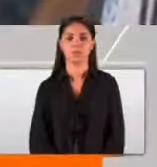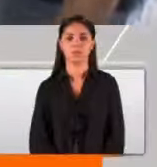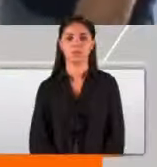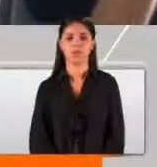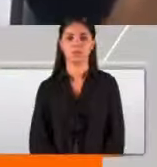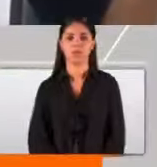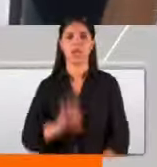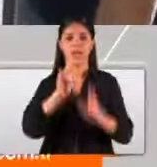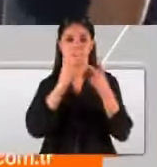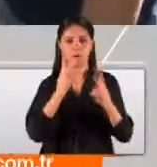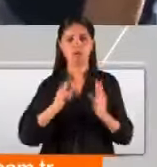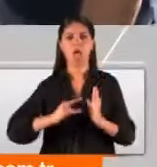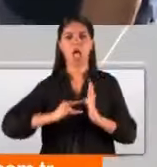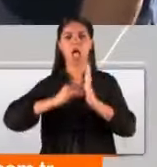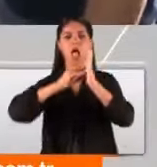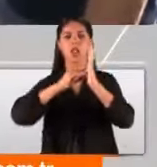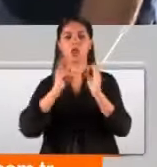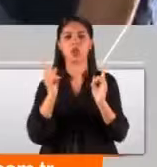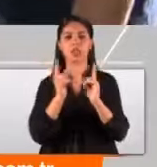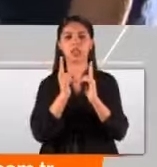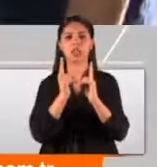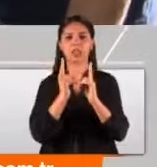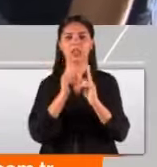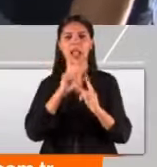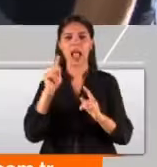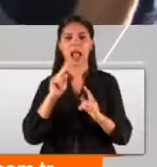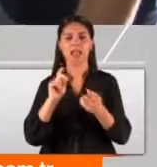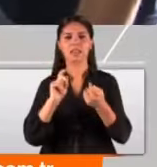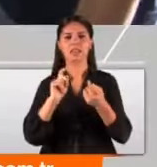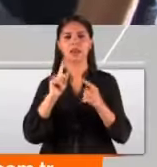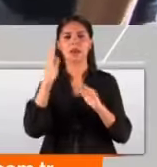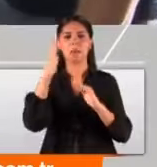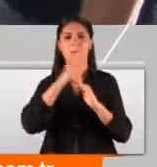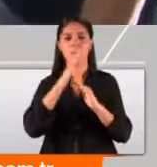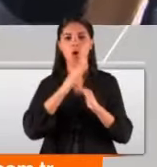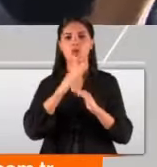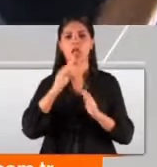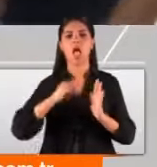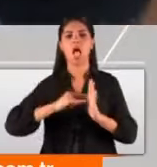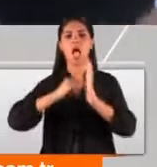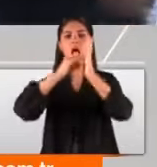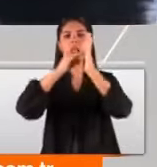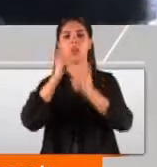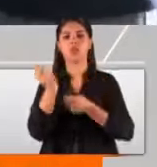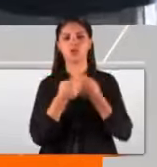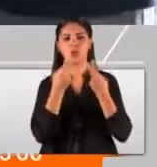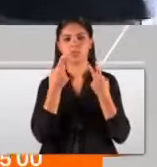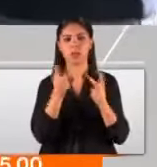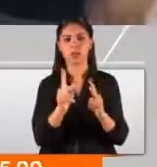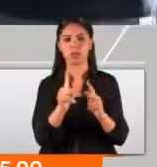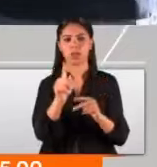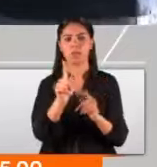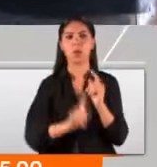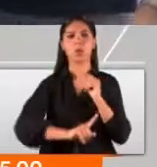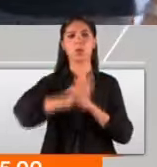Kapı açıkken asansörün kısa devre yaptırıp kumanda panosundan ya da kapıdan asansörü rahat bir şekilde hareket ettirebiliyoruz. Kapı açıkken